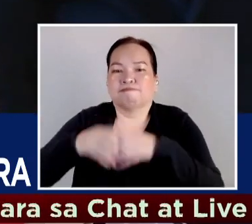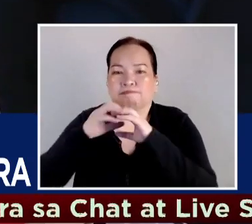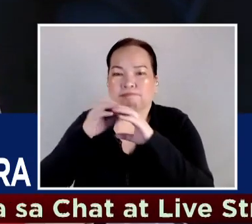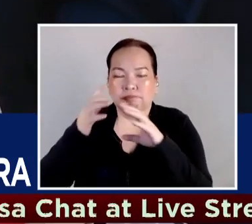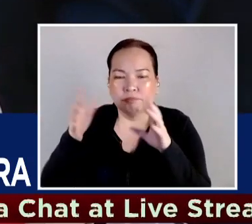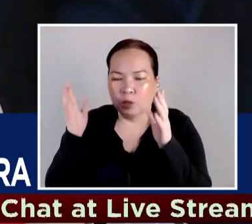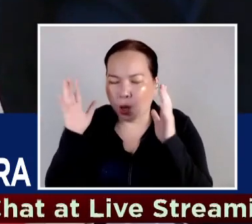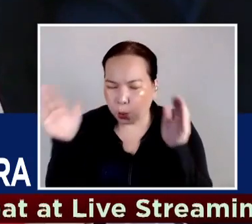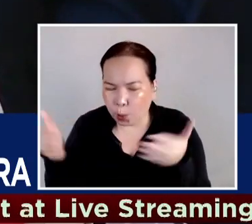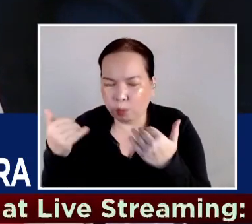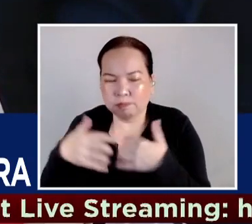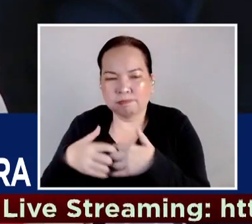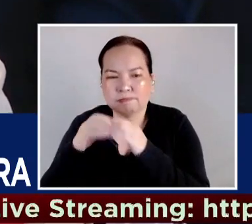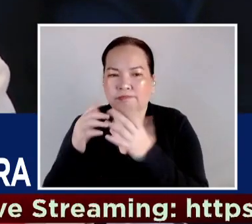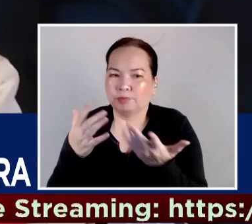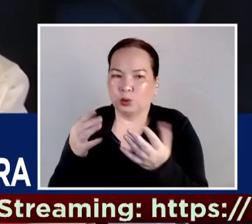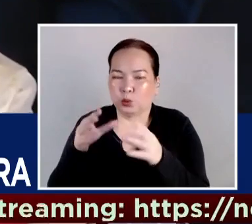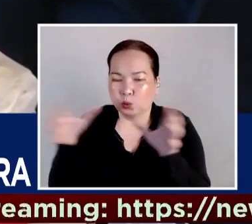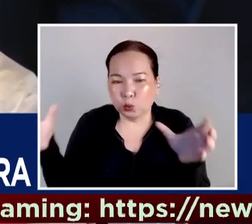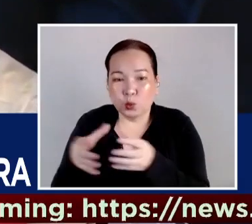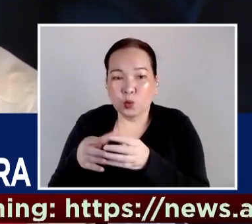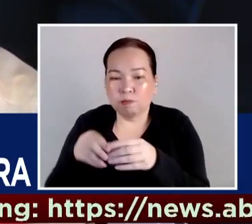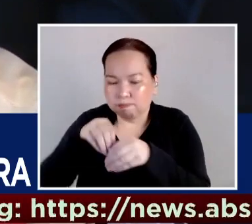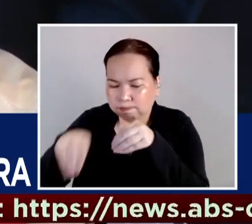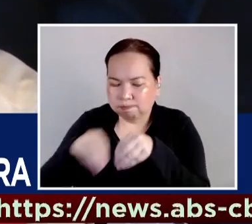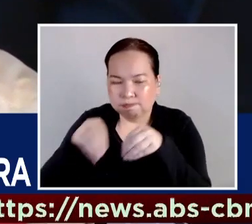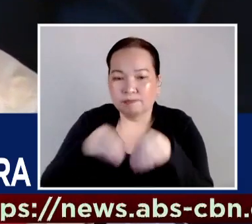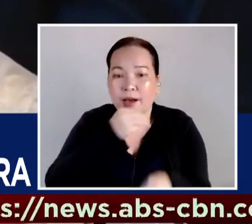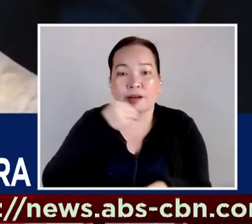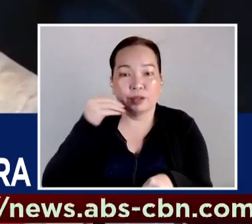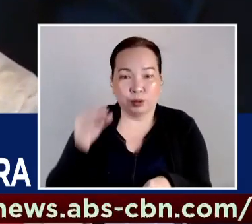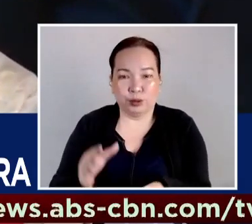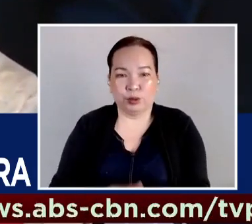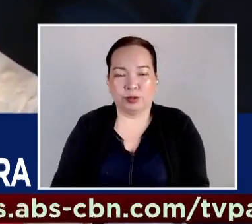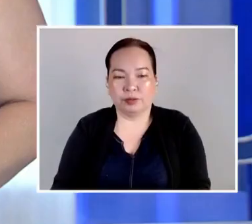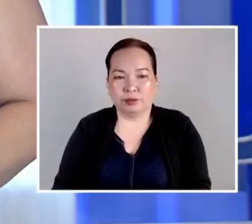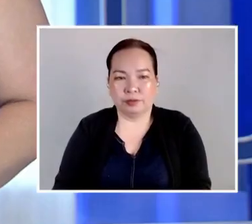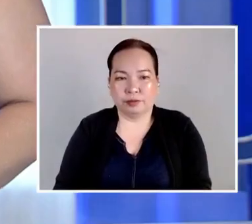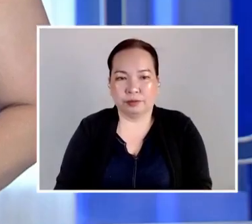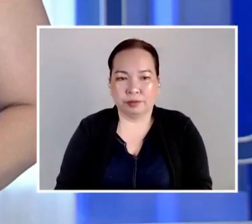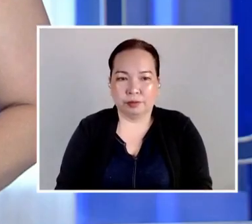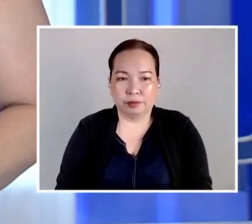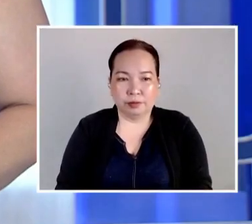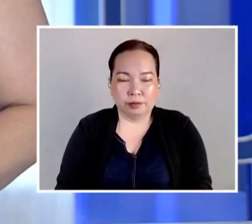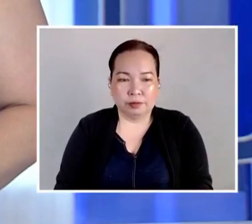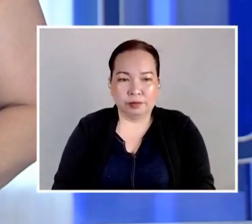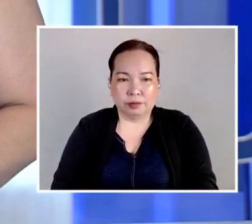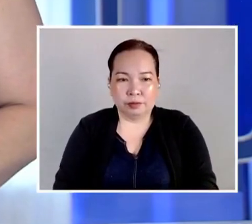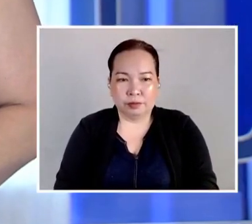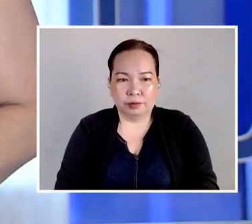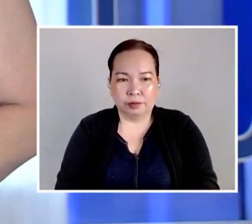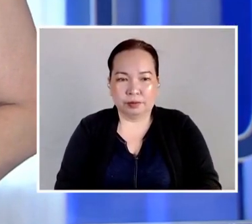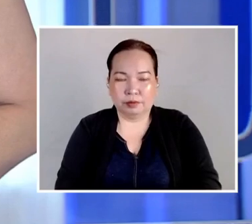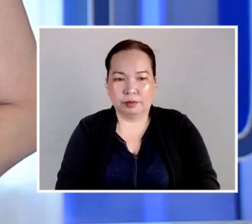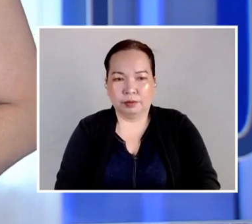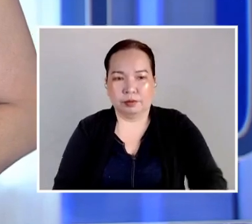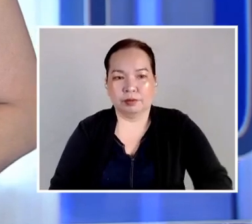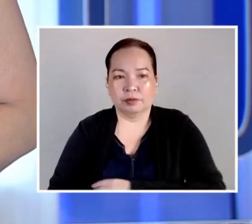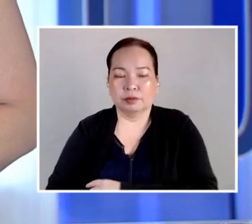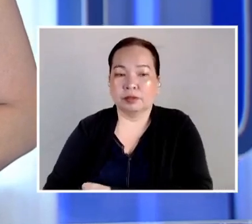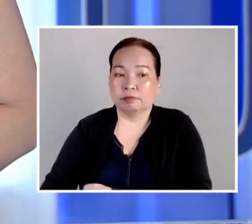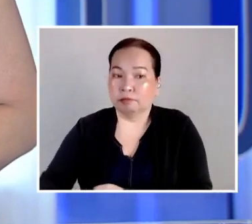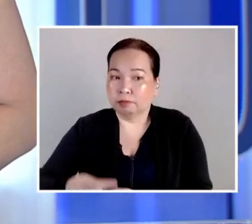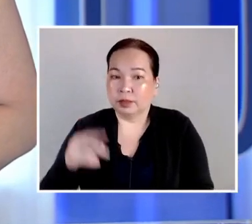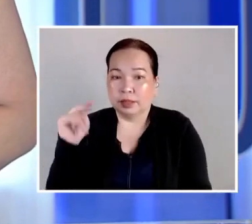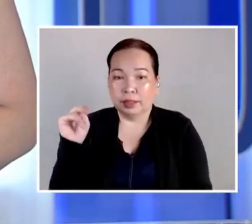agrikultura. Lady Vicencio, ABS-CBN News. Nagsagawa ng walkthrough ang